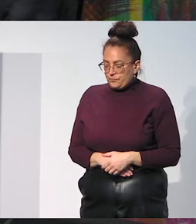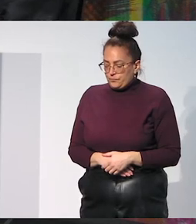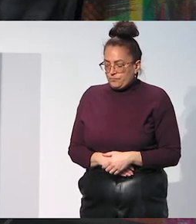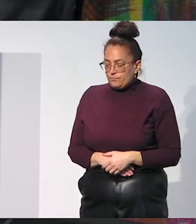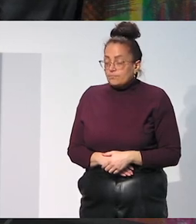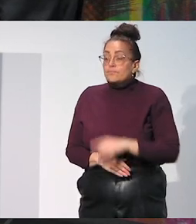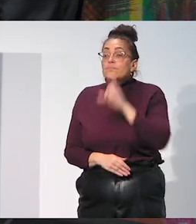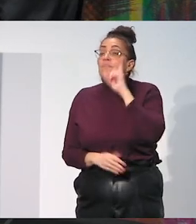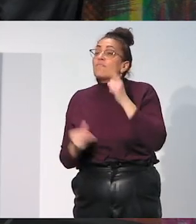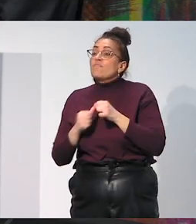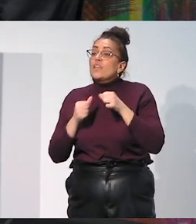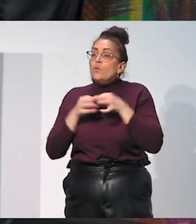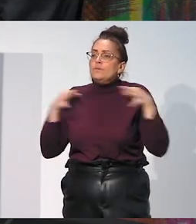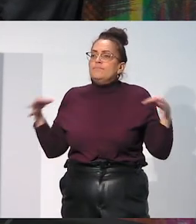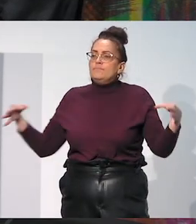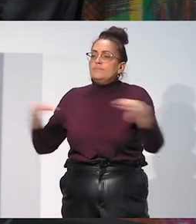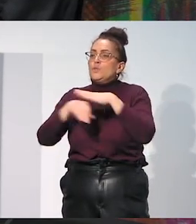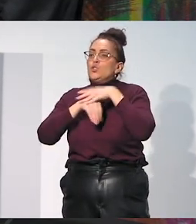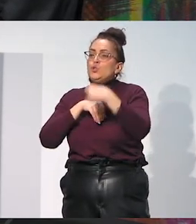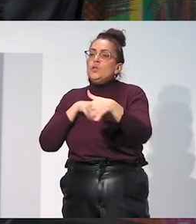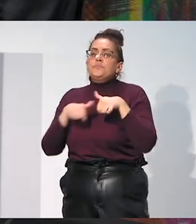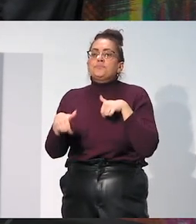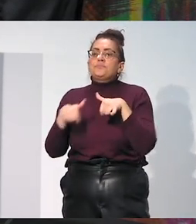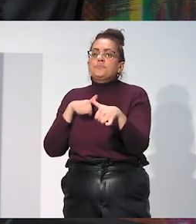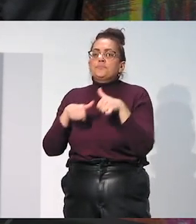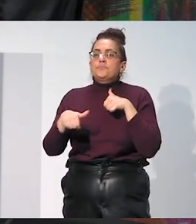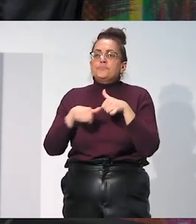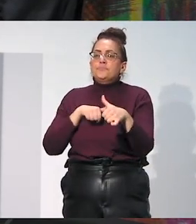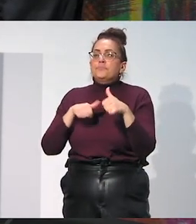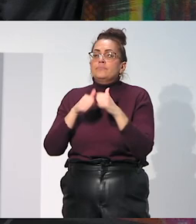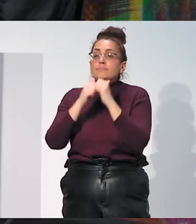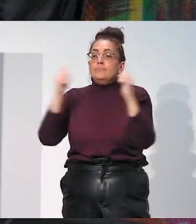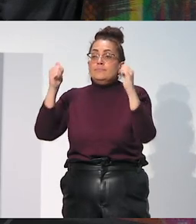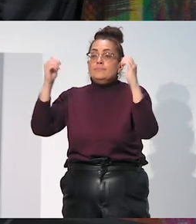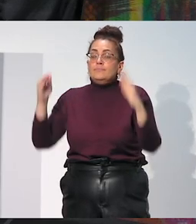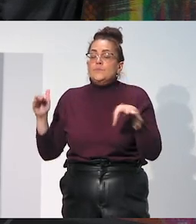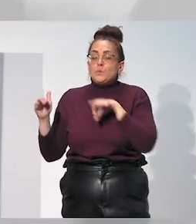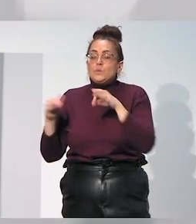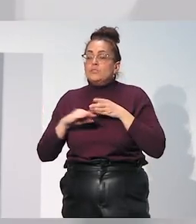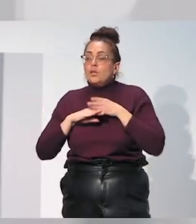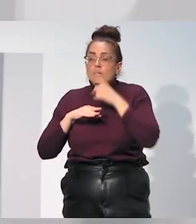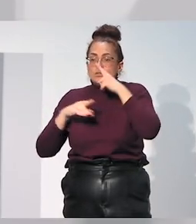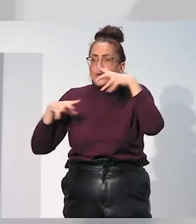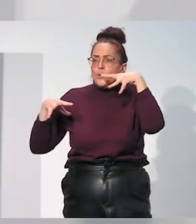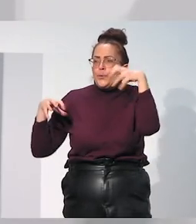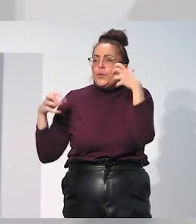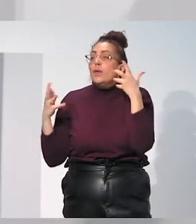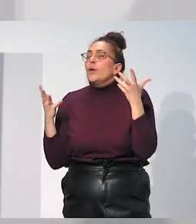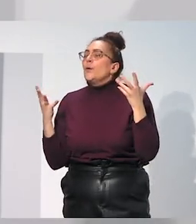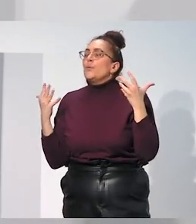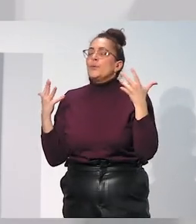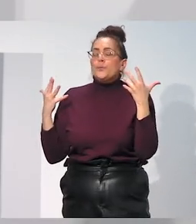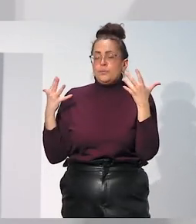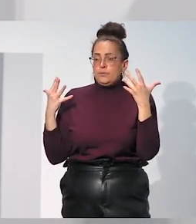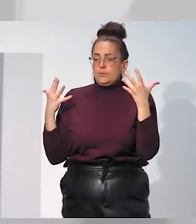Elle traverse la cour. Elle rentre dans la cuisine qui lui paraît sombre et fraîche. Elle